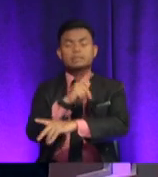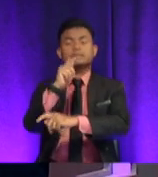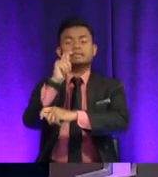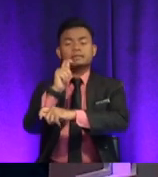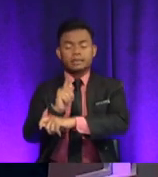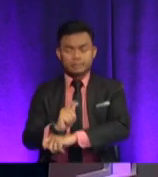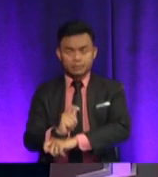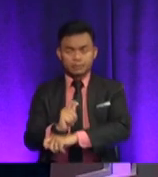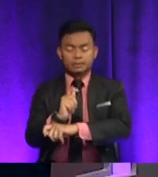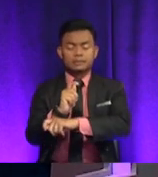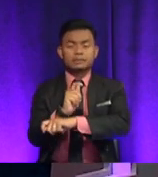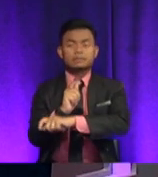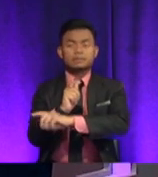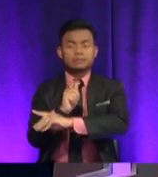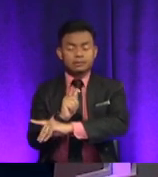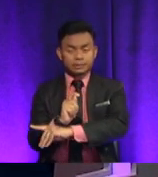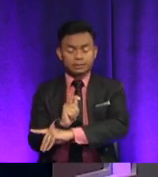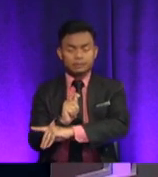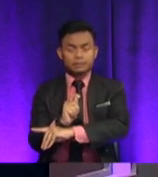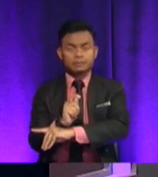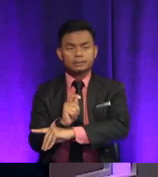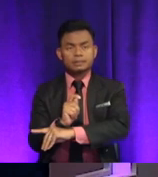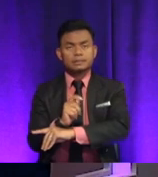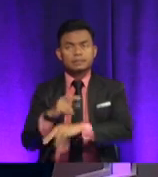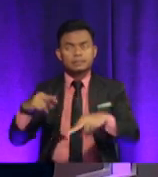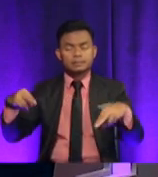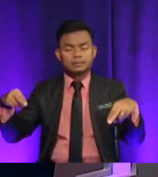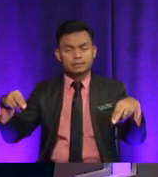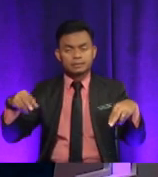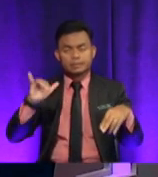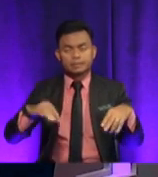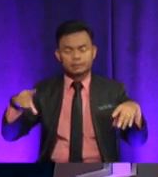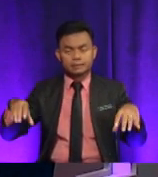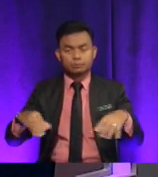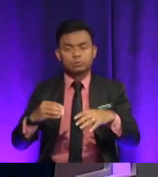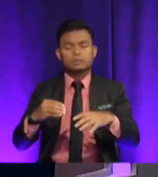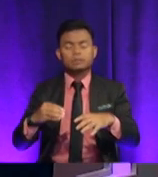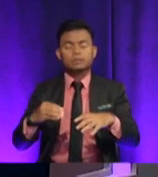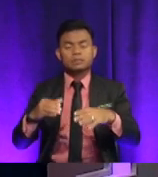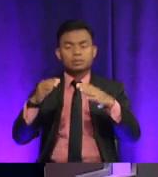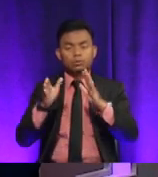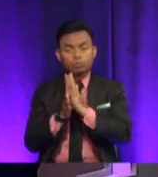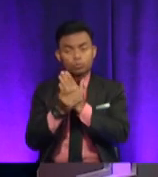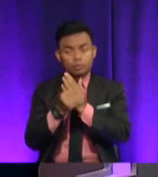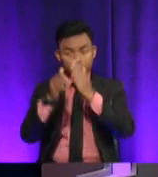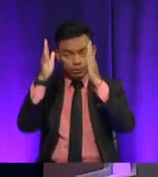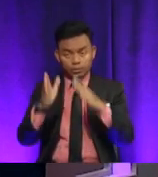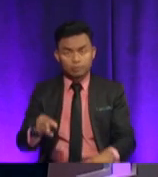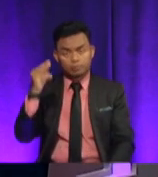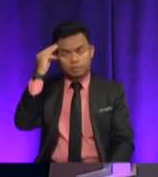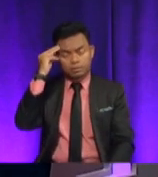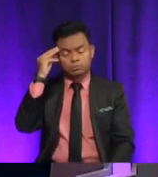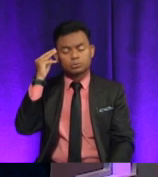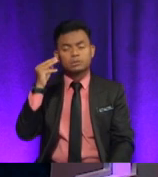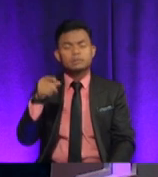Oke Di mana ianya mendapat pengaruh dari pada Arab dan parsi itu yang pertama yang murid-murid perlu paham pada